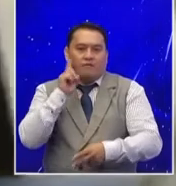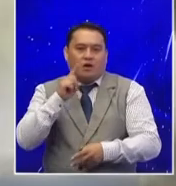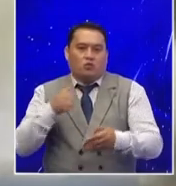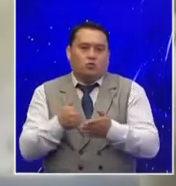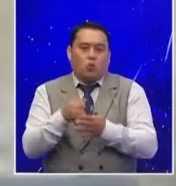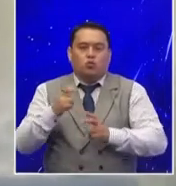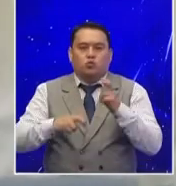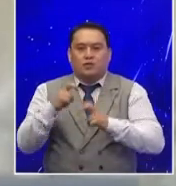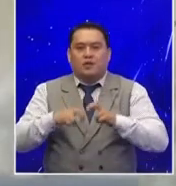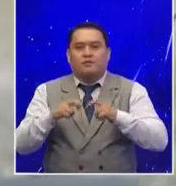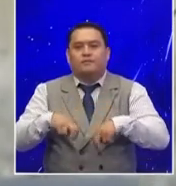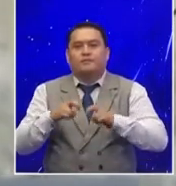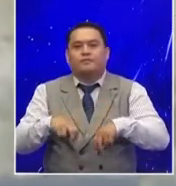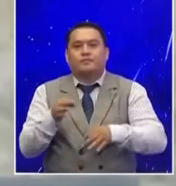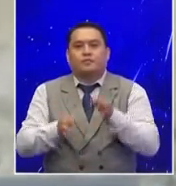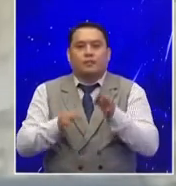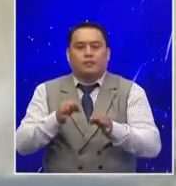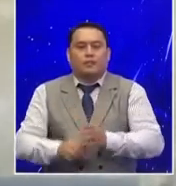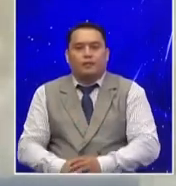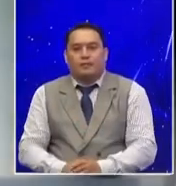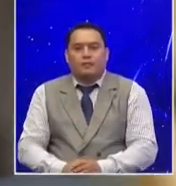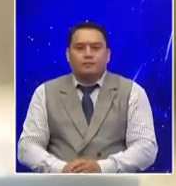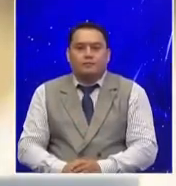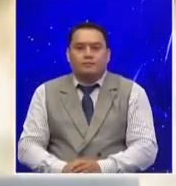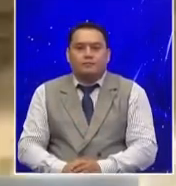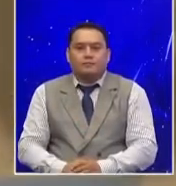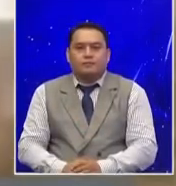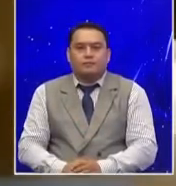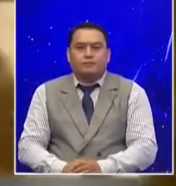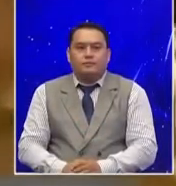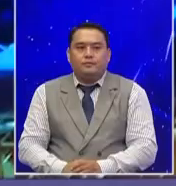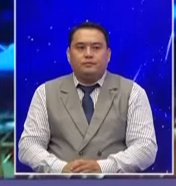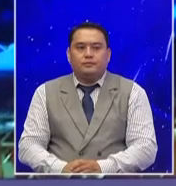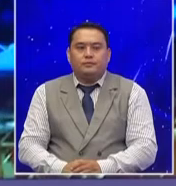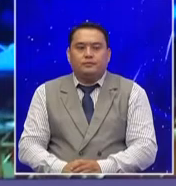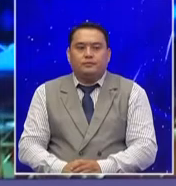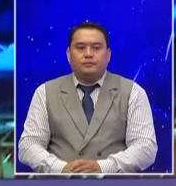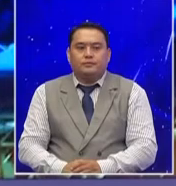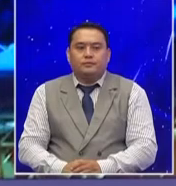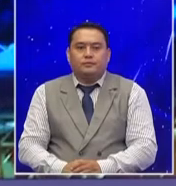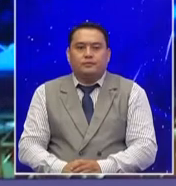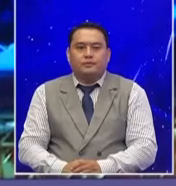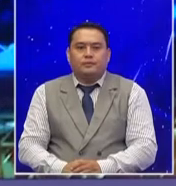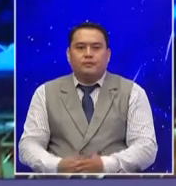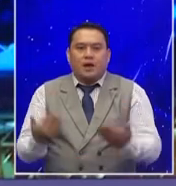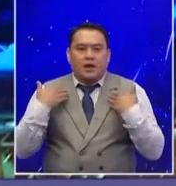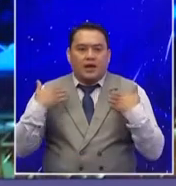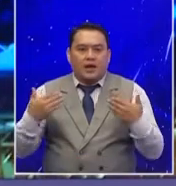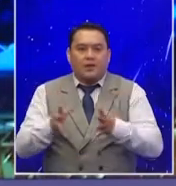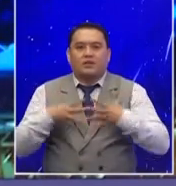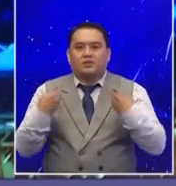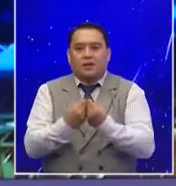Проводятся следственные мероприятия. Крепкая семья,